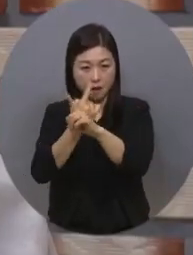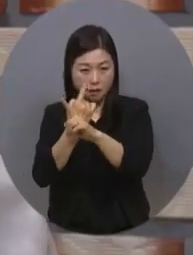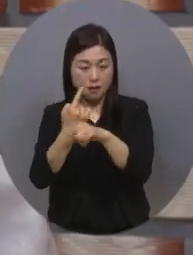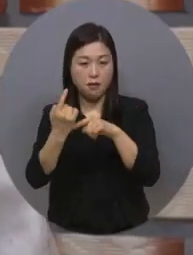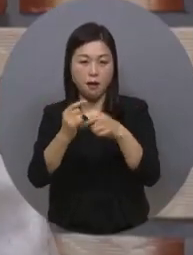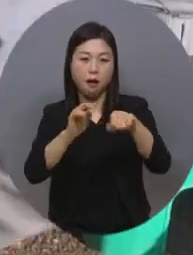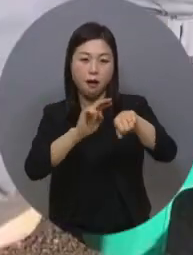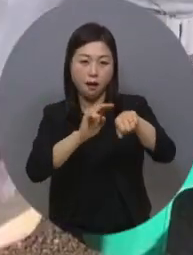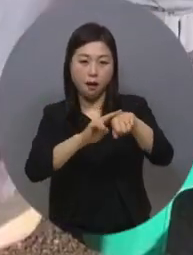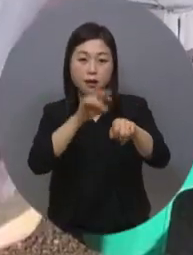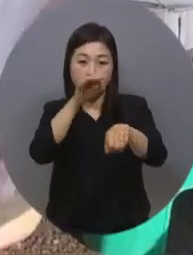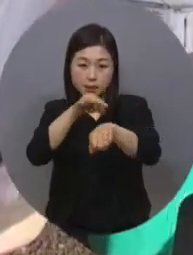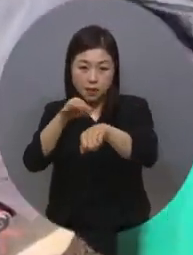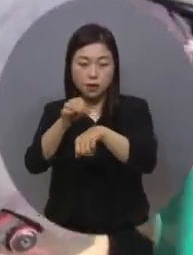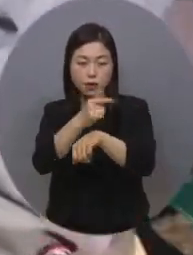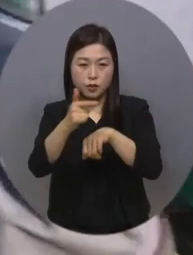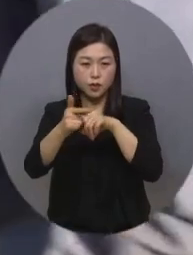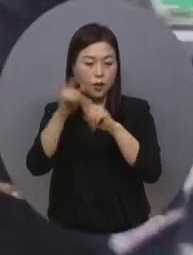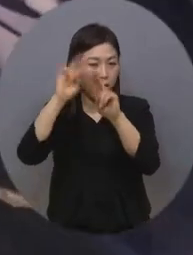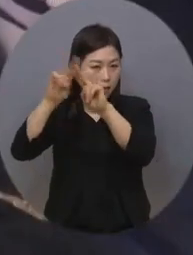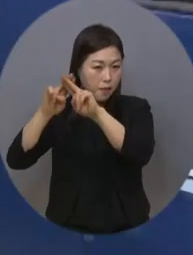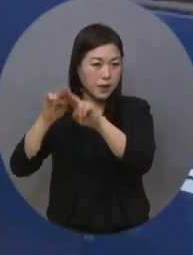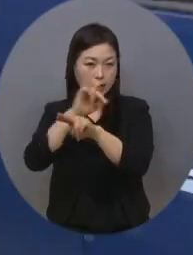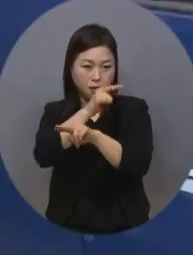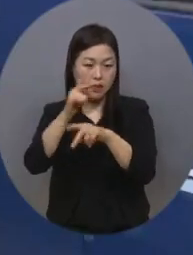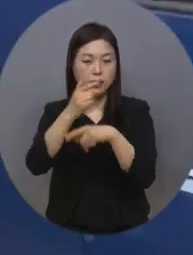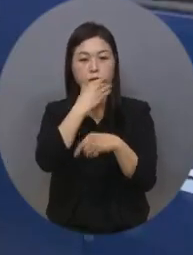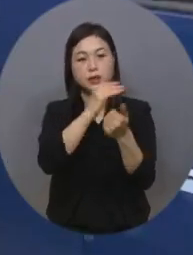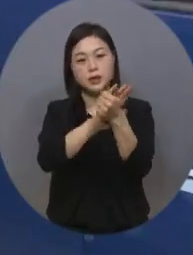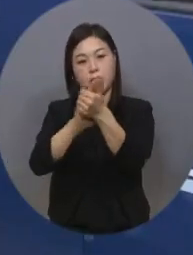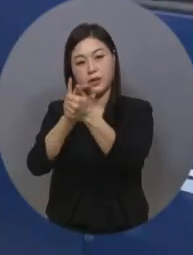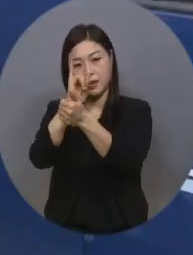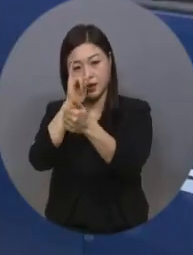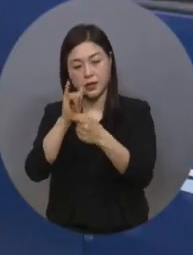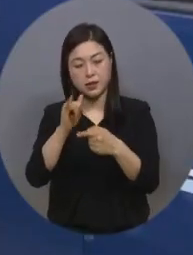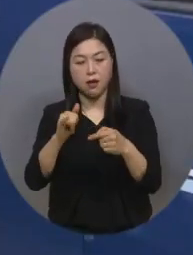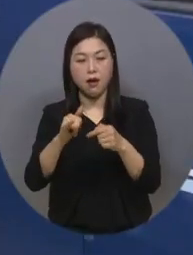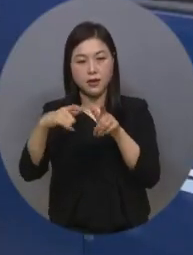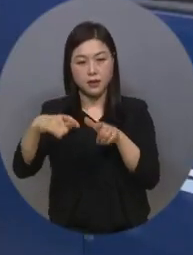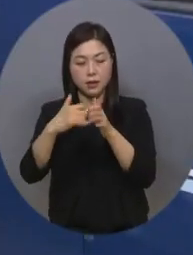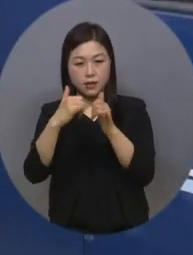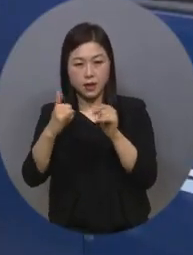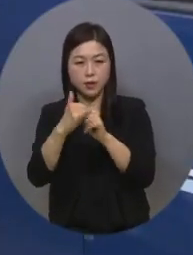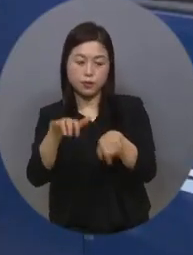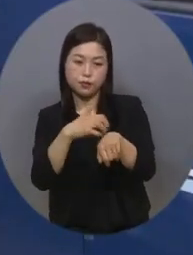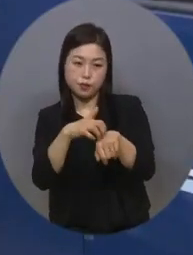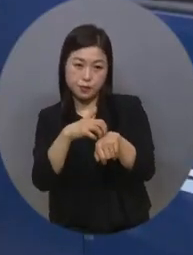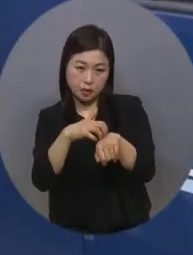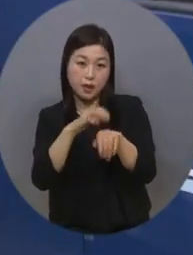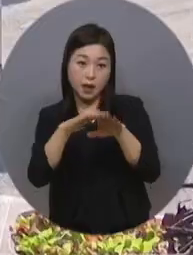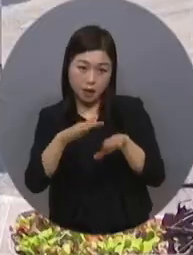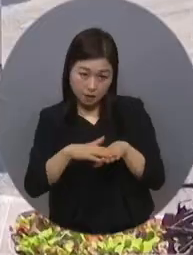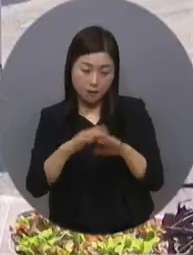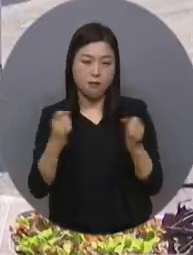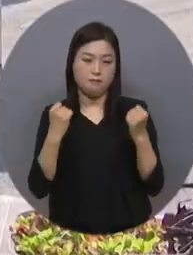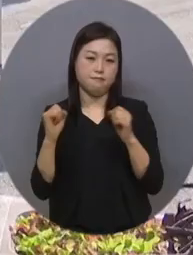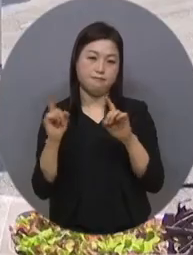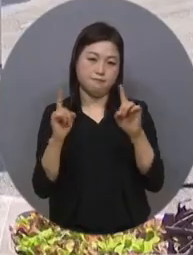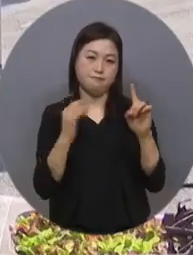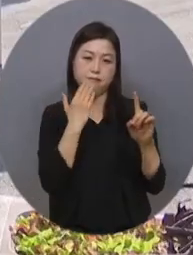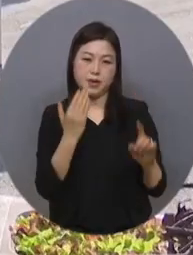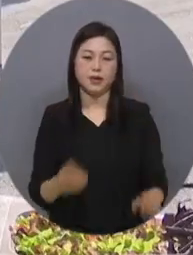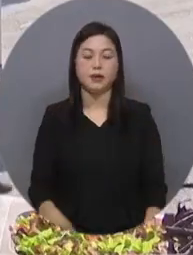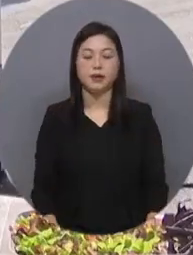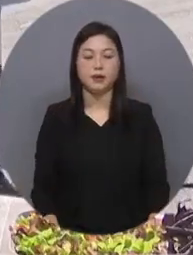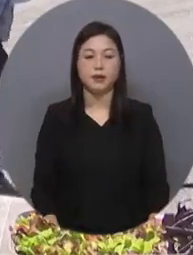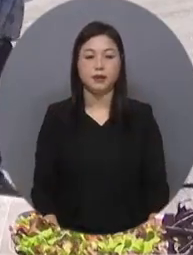건강운동법 등 다양한 복지 서비스로 채워져 주민들의 불편을 해소하고 활력을 선사 있습니다 폭시tv